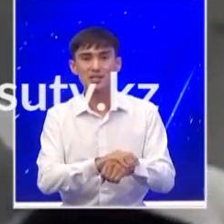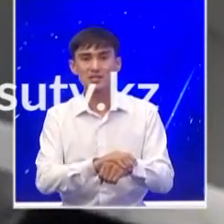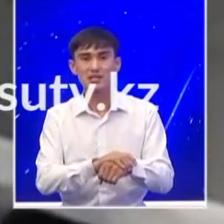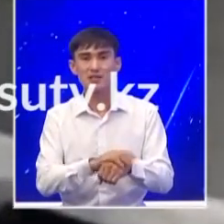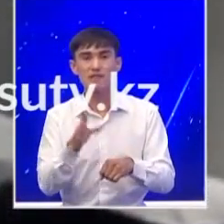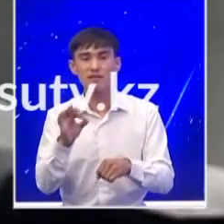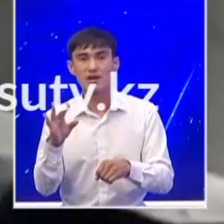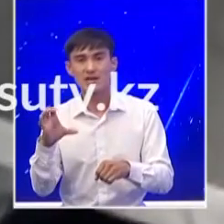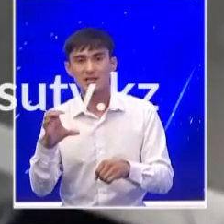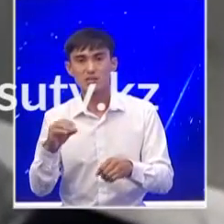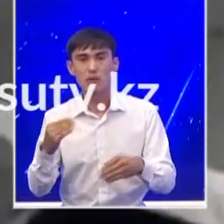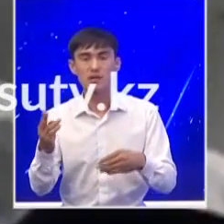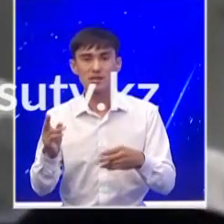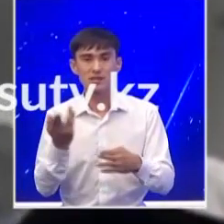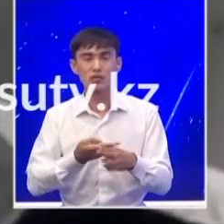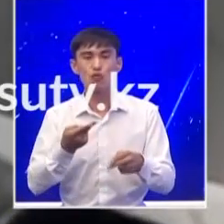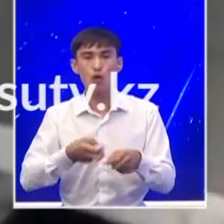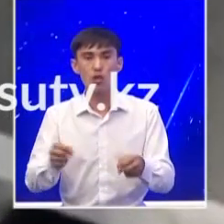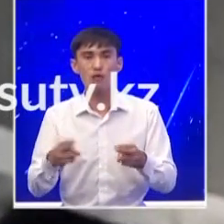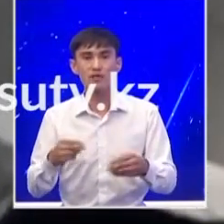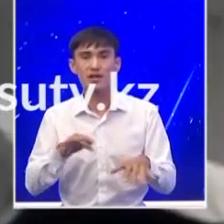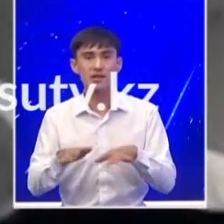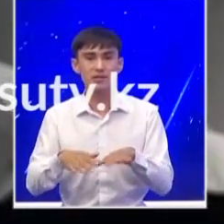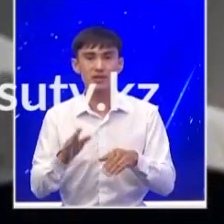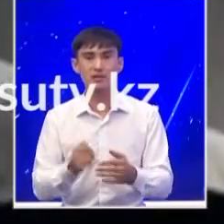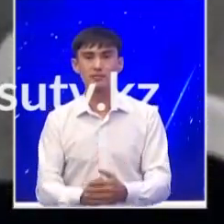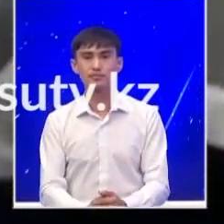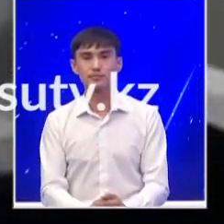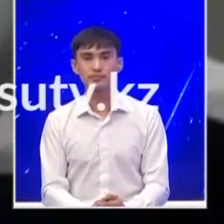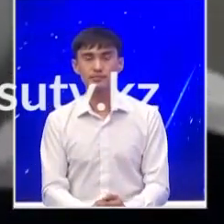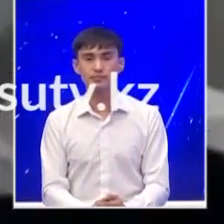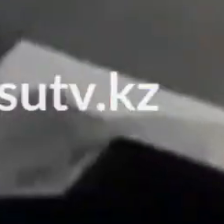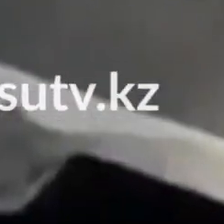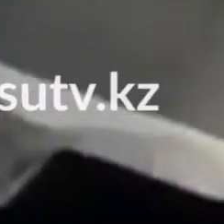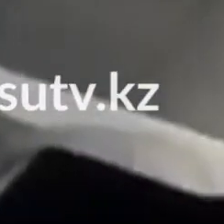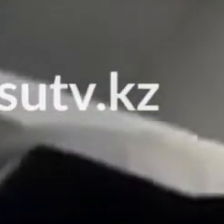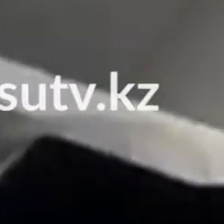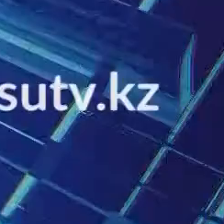По данному факту возбуждено уголовное дело, уточнили в пресс-службе.